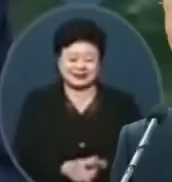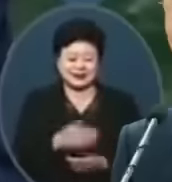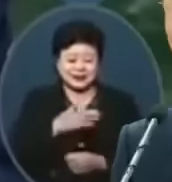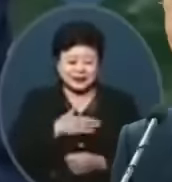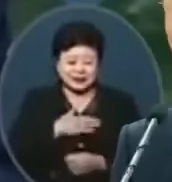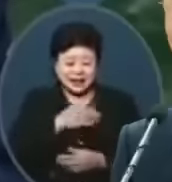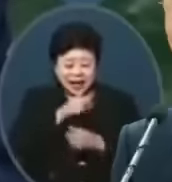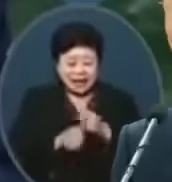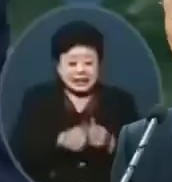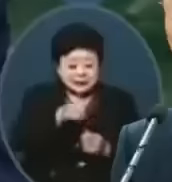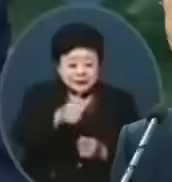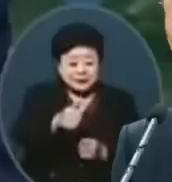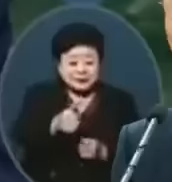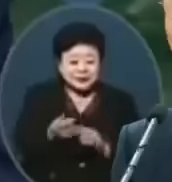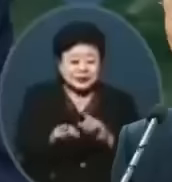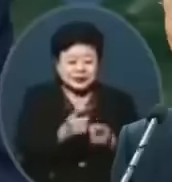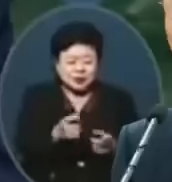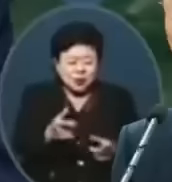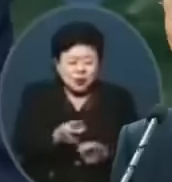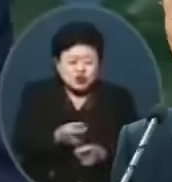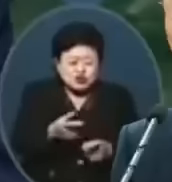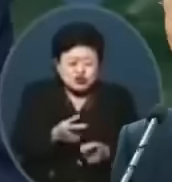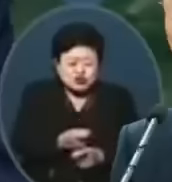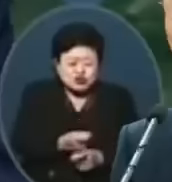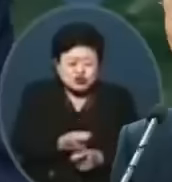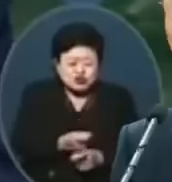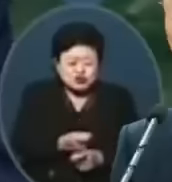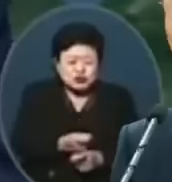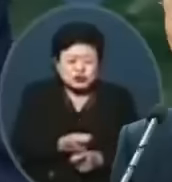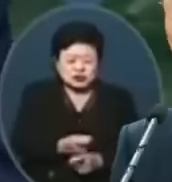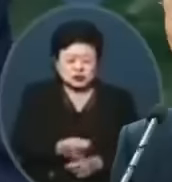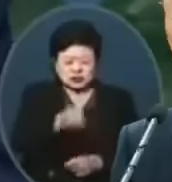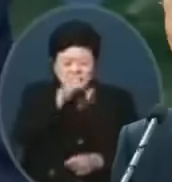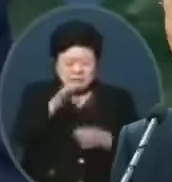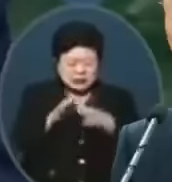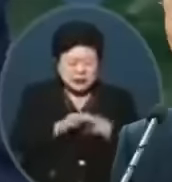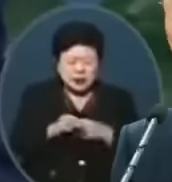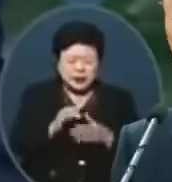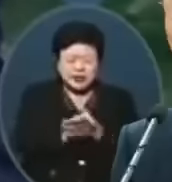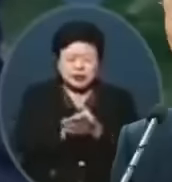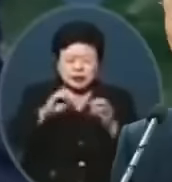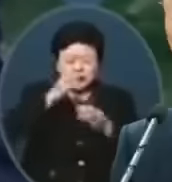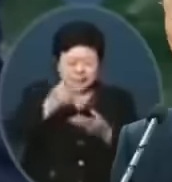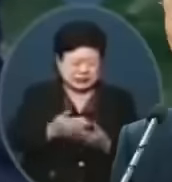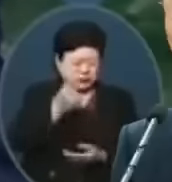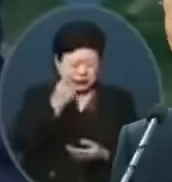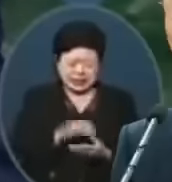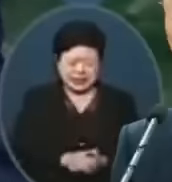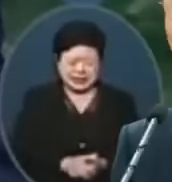하나님과 서로 원수된 사이에서는 기도 응답을 받을 수가 없는 것입니다.